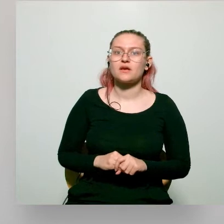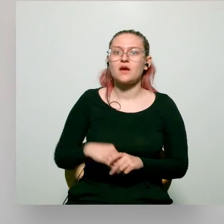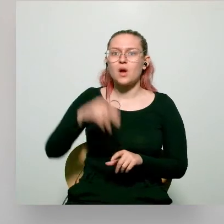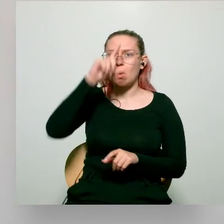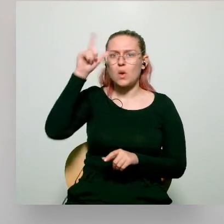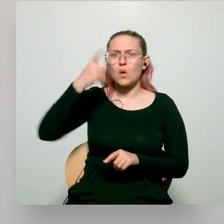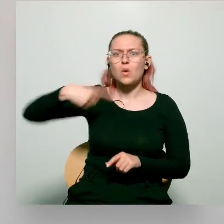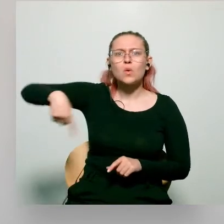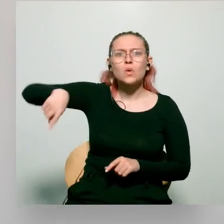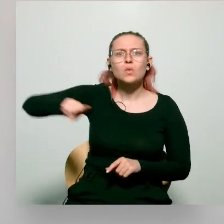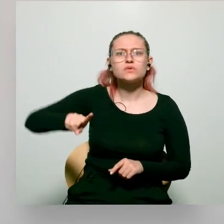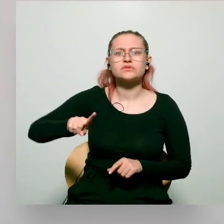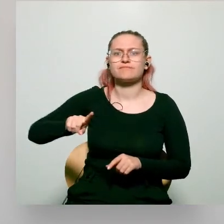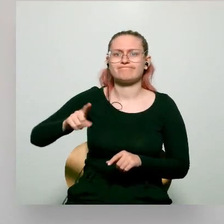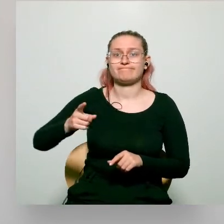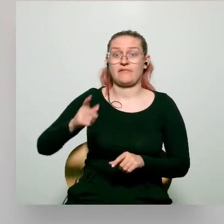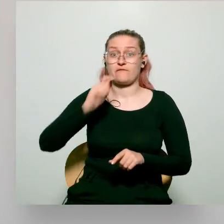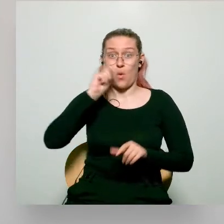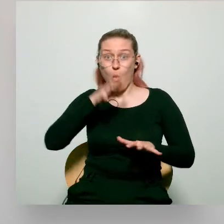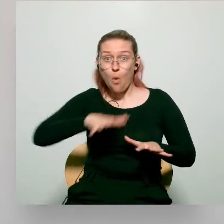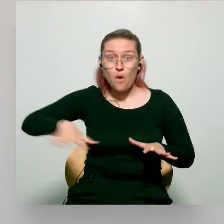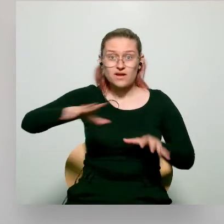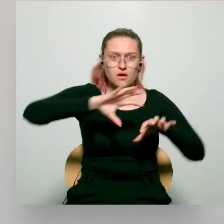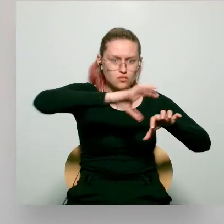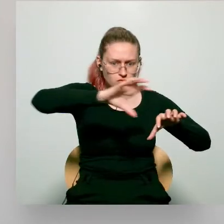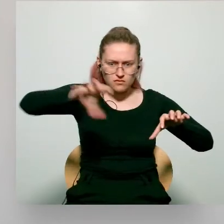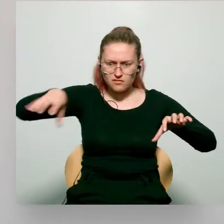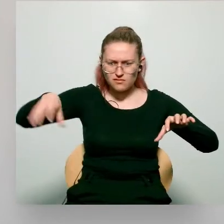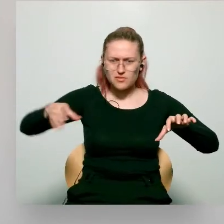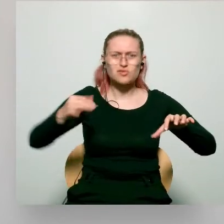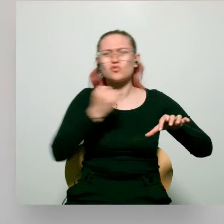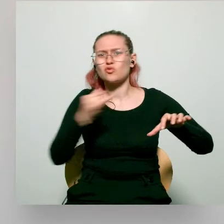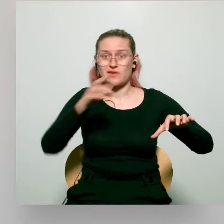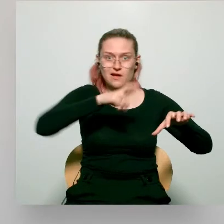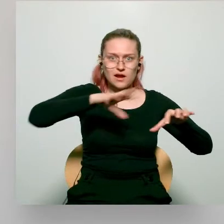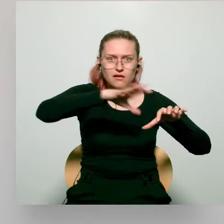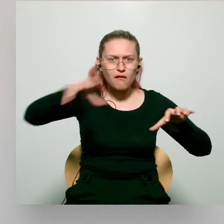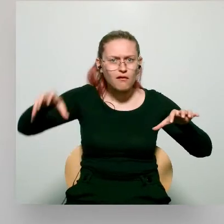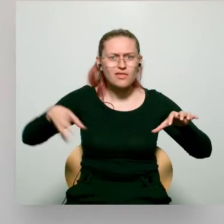i regiony ukraińskie też zaczęły się interesować sobą nawzajem.